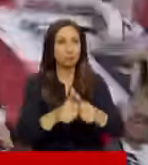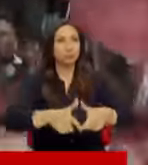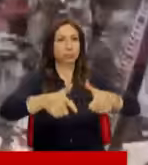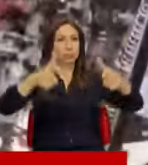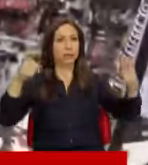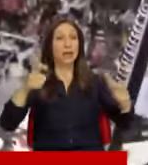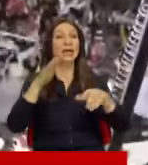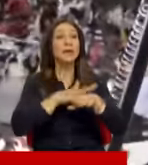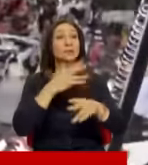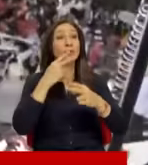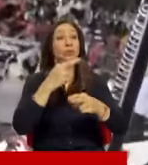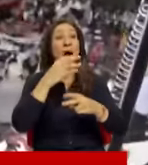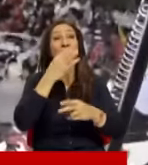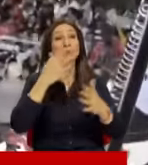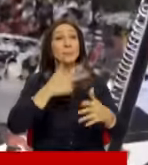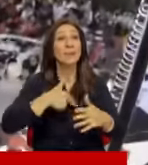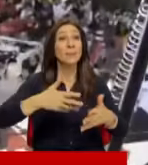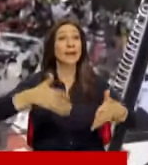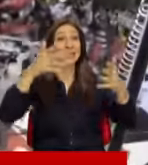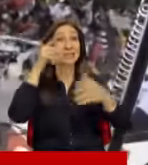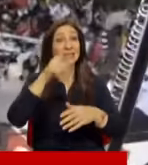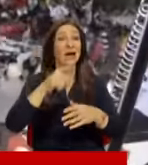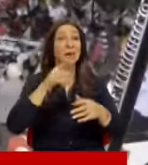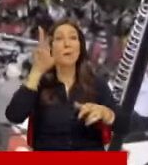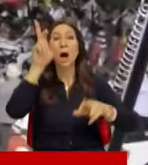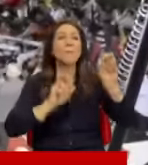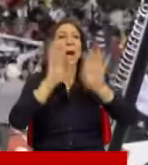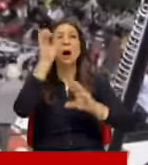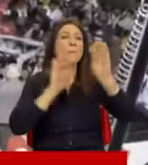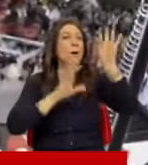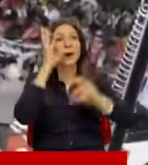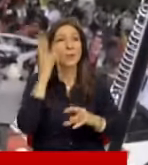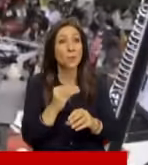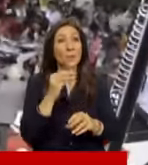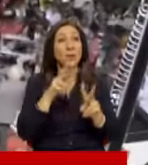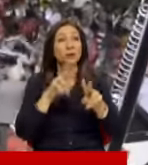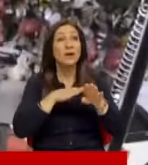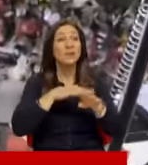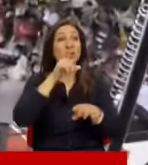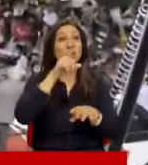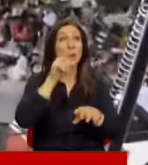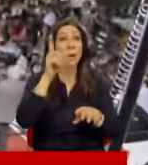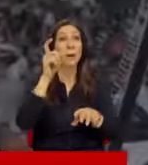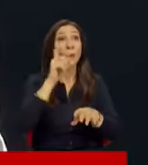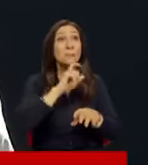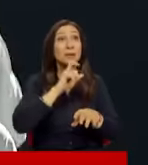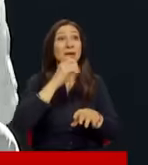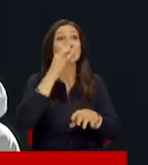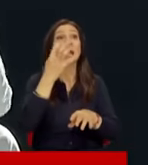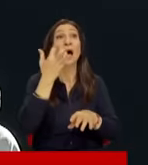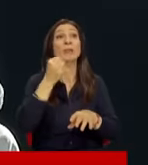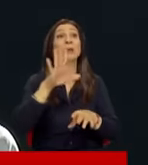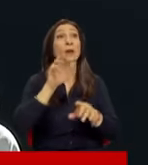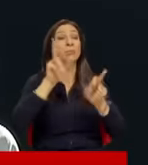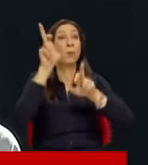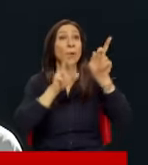getireceğiz. Yavaş konuşurken Ankara Büyükşehir Belediye binasından havai fişekler atıldı. Mansur Yavaş o fişeklerin kendisinden izin